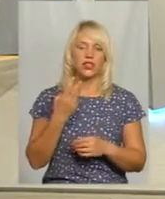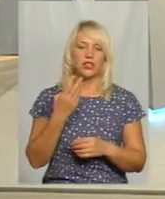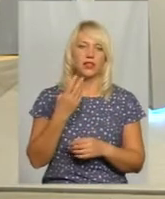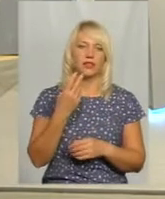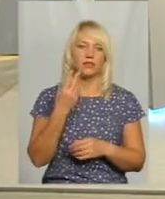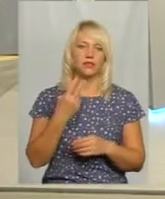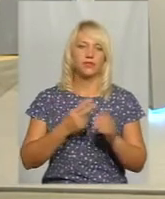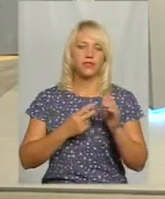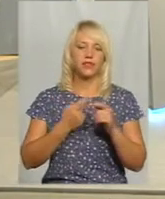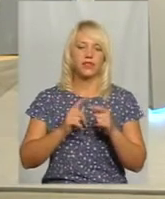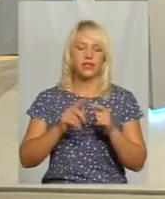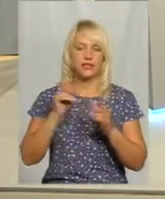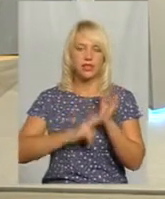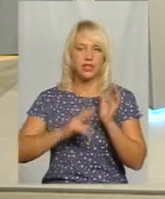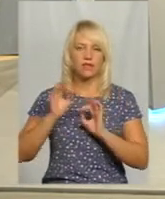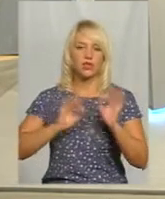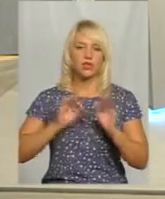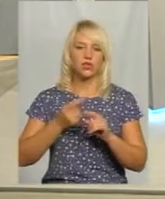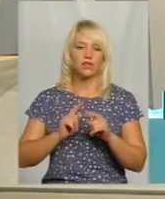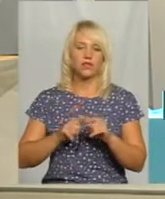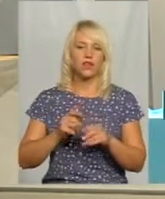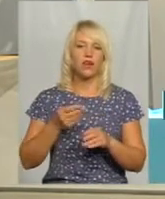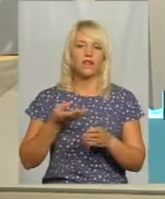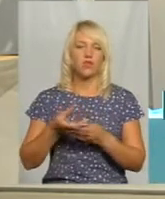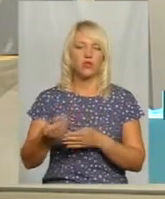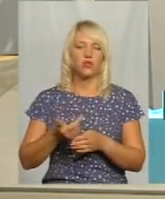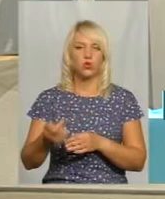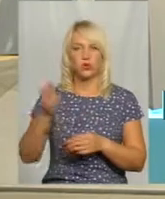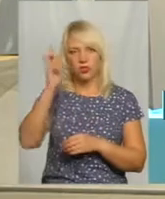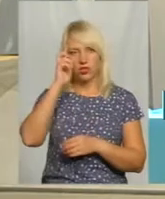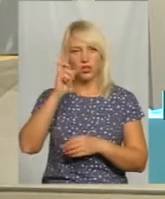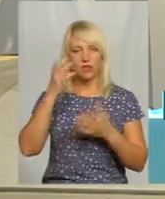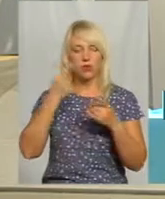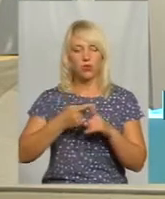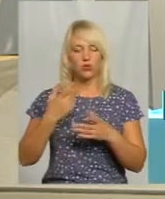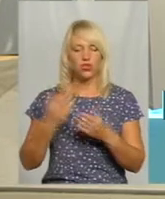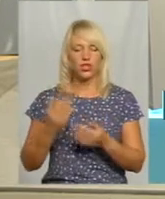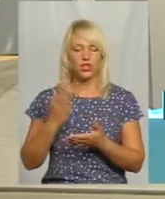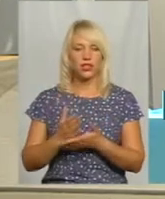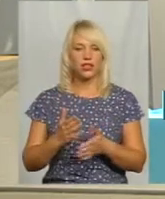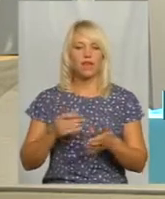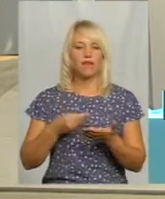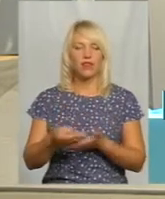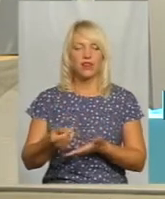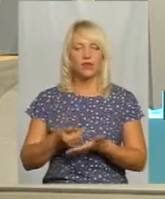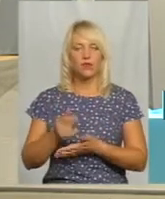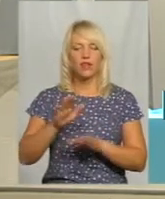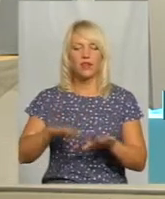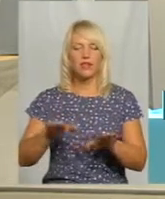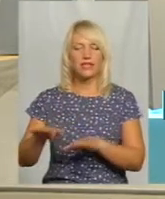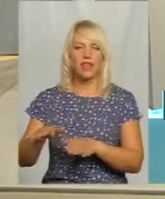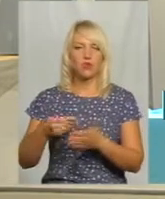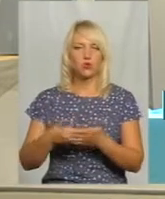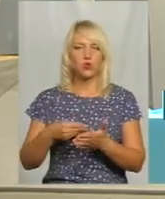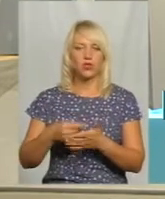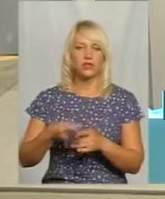це 70%, які фінансує держава. Плюс ще є фінансування з місцевих бюджетів. Оцих всіх